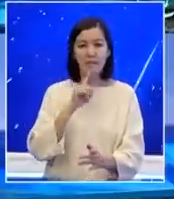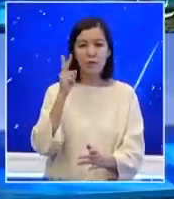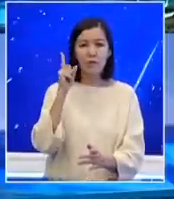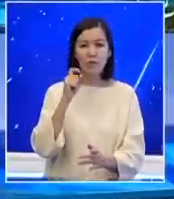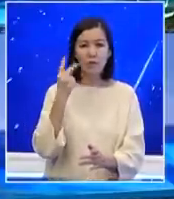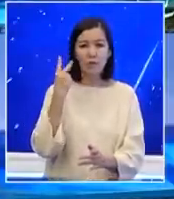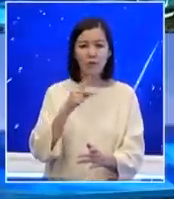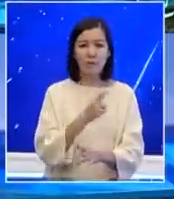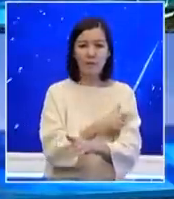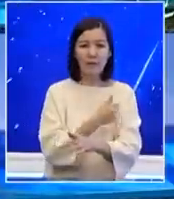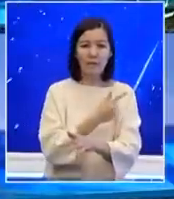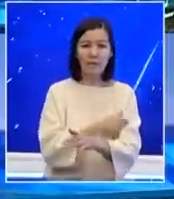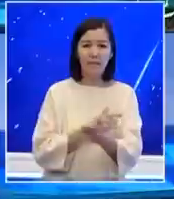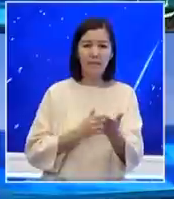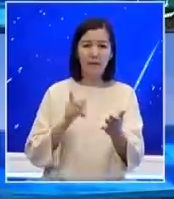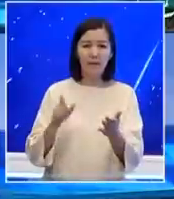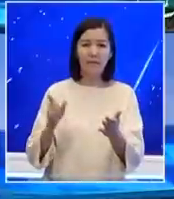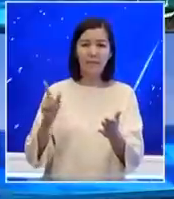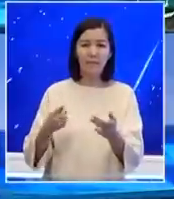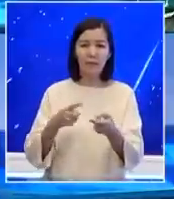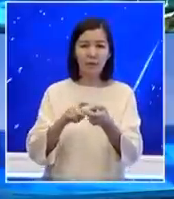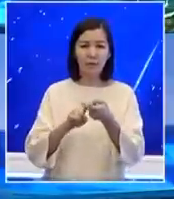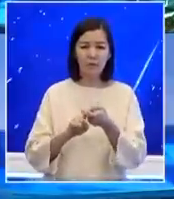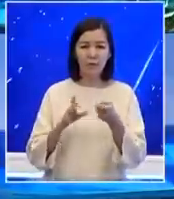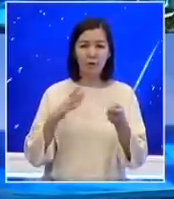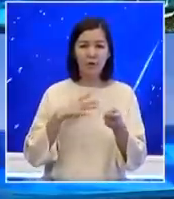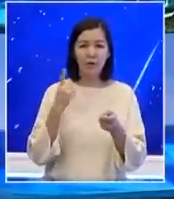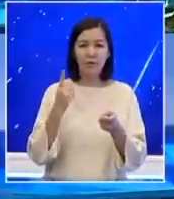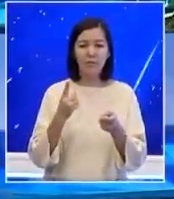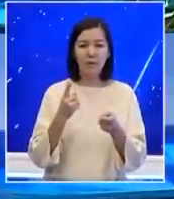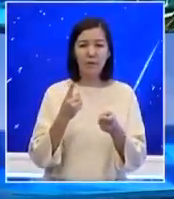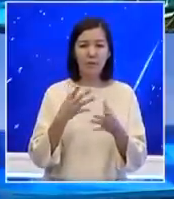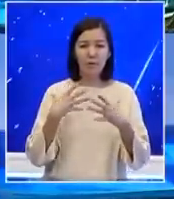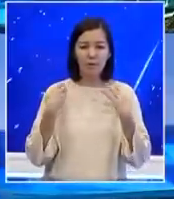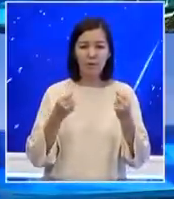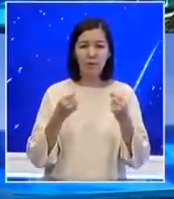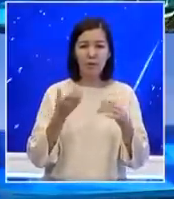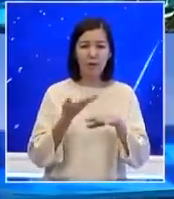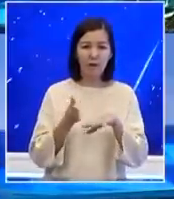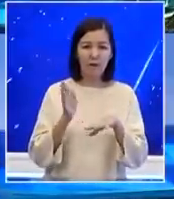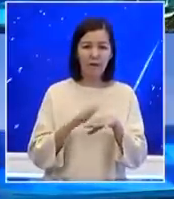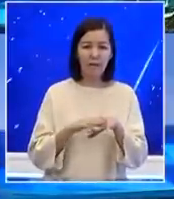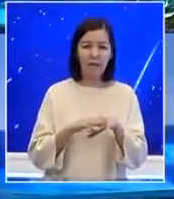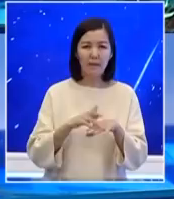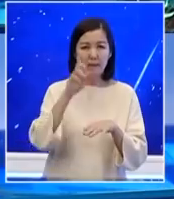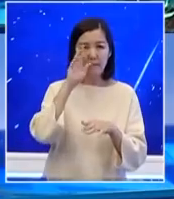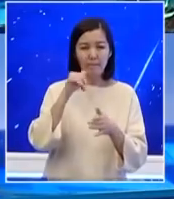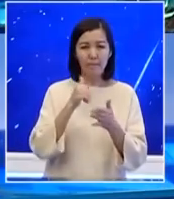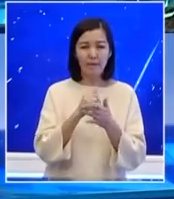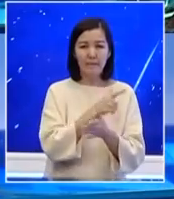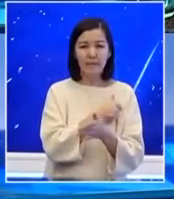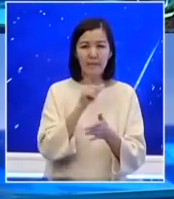Қазақстанда 120 медицина қызметкері коронавирус жұқтырған, біреуінің халі ауыр. Бұл туралы мемлекетіміздің бас санитары